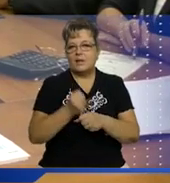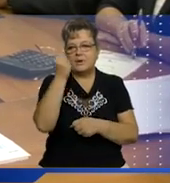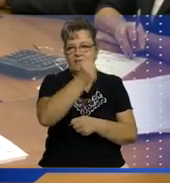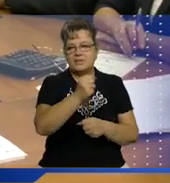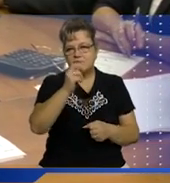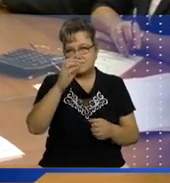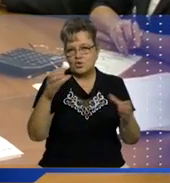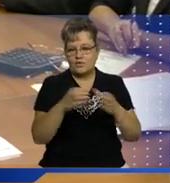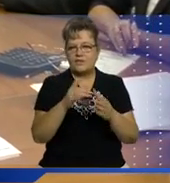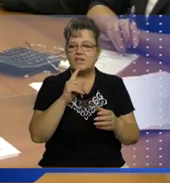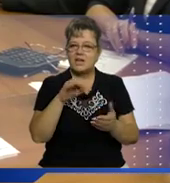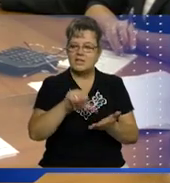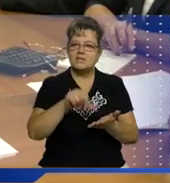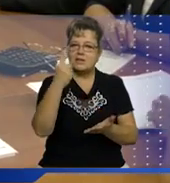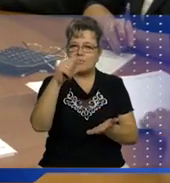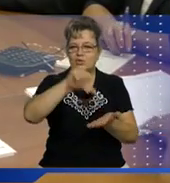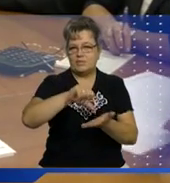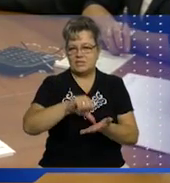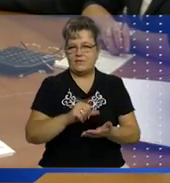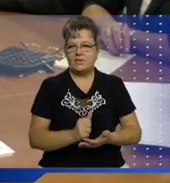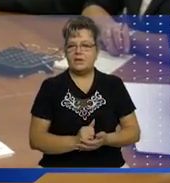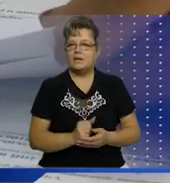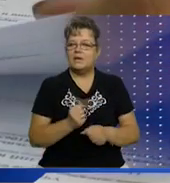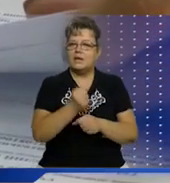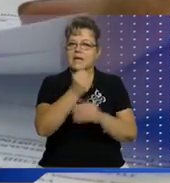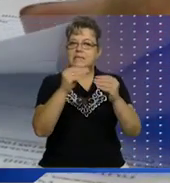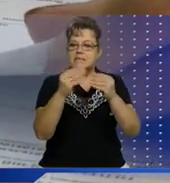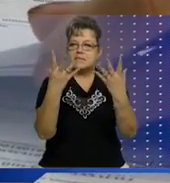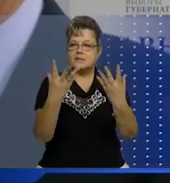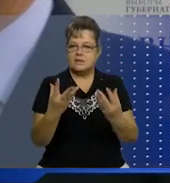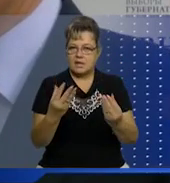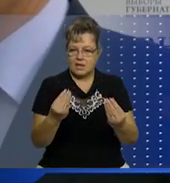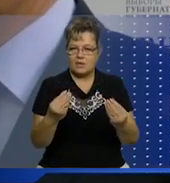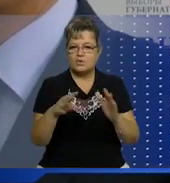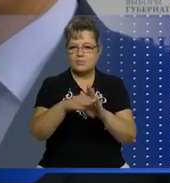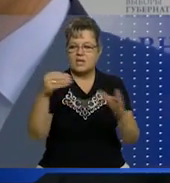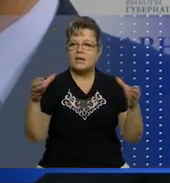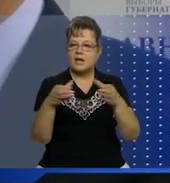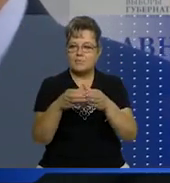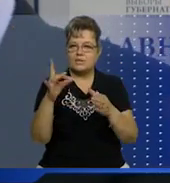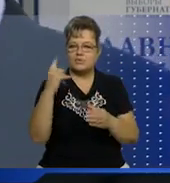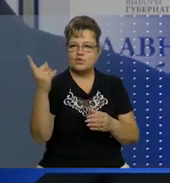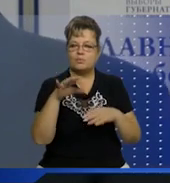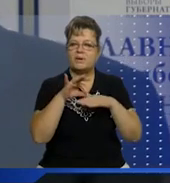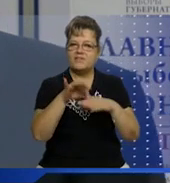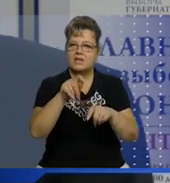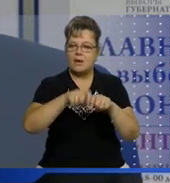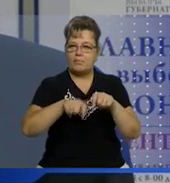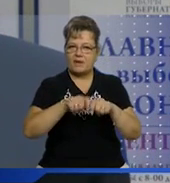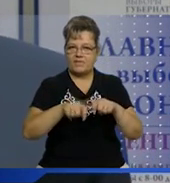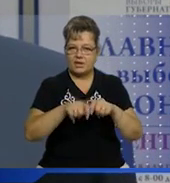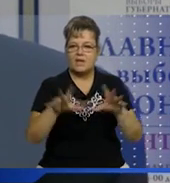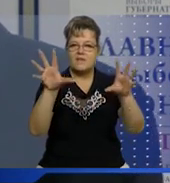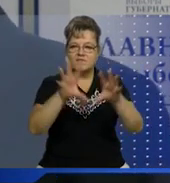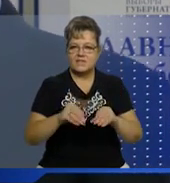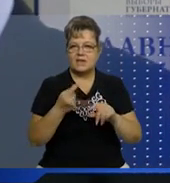Кандидат, победивший на выборах, направляет в Совет Федерации одного из этих представителей. 10 дней у избирательной комиссии Ростовской